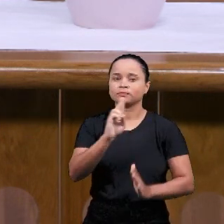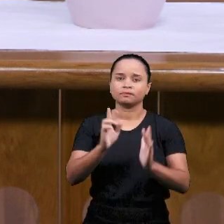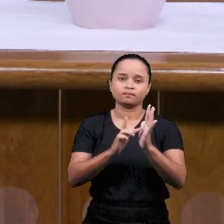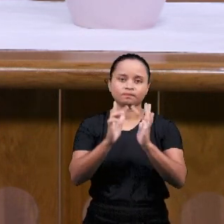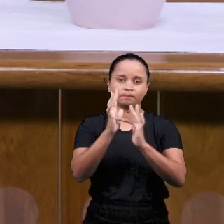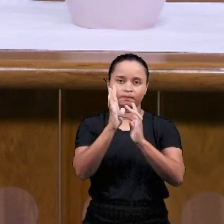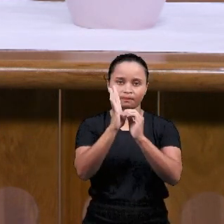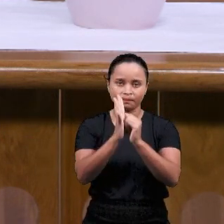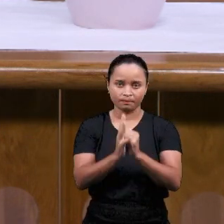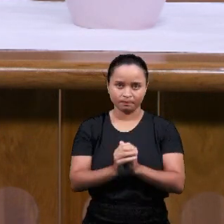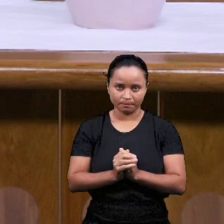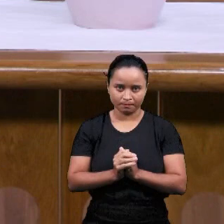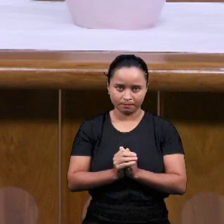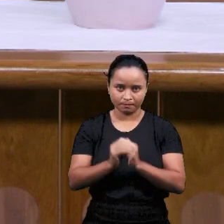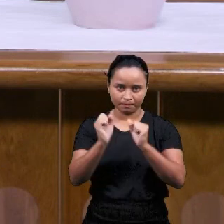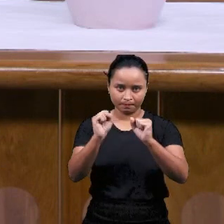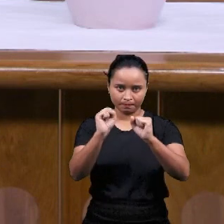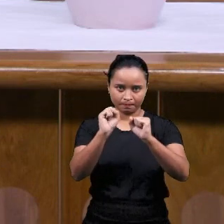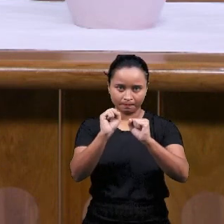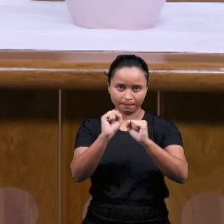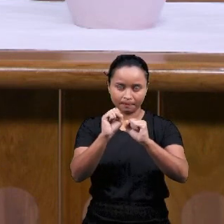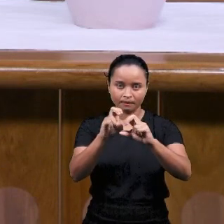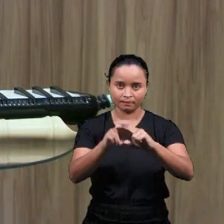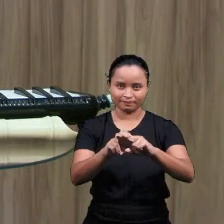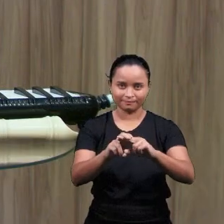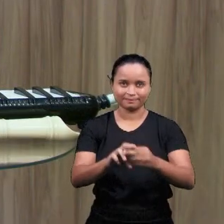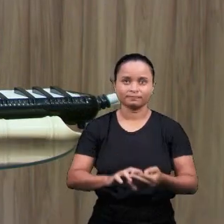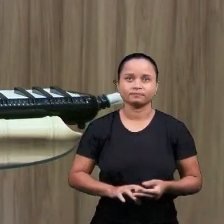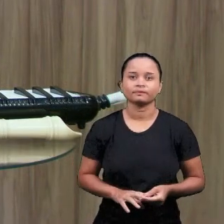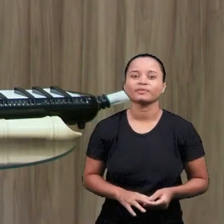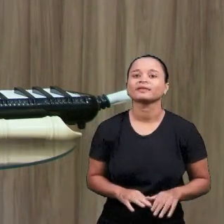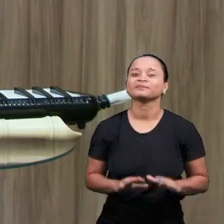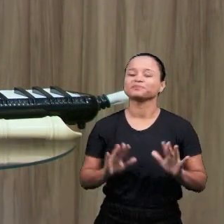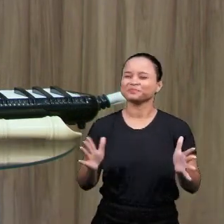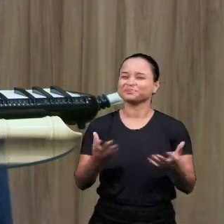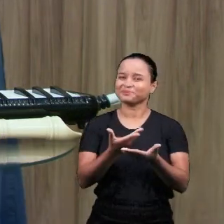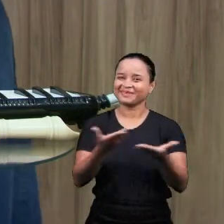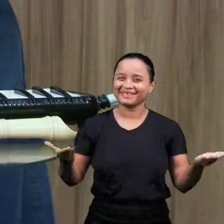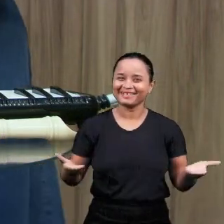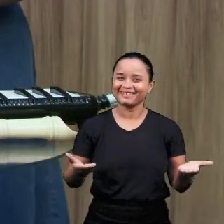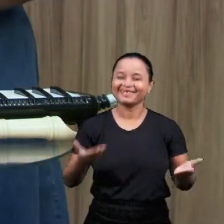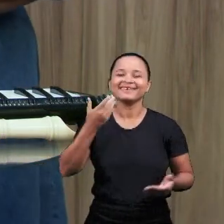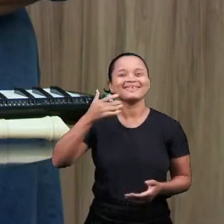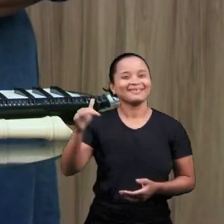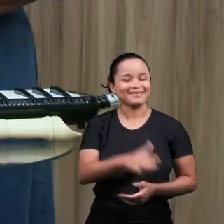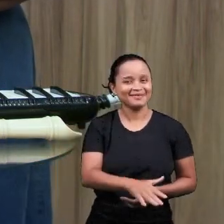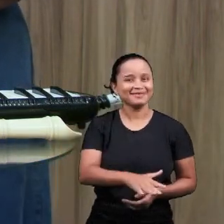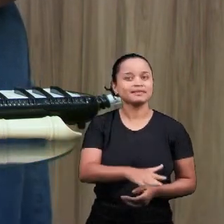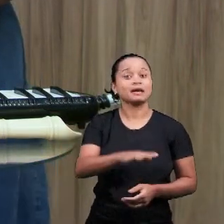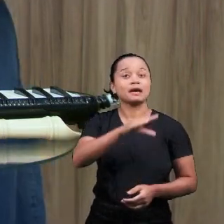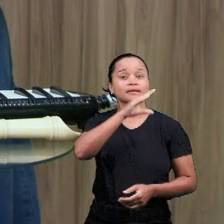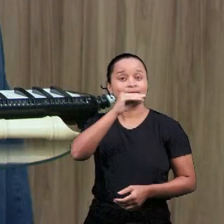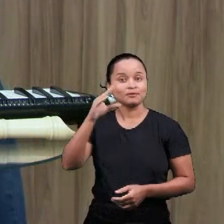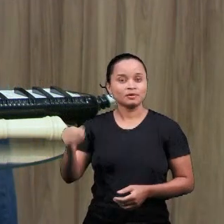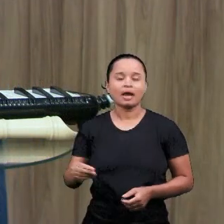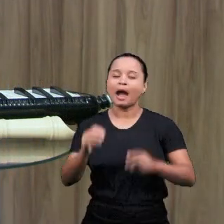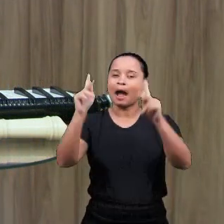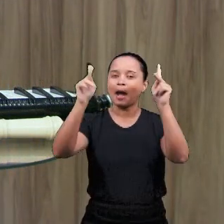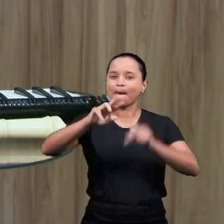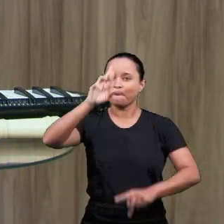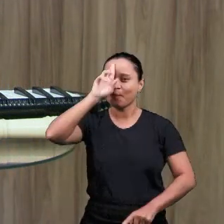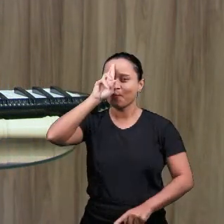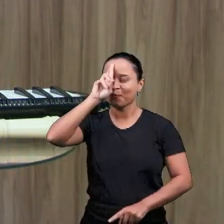Seigneur Jésus. Amen. Gloire à Dieu. Amen, mes frères. Bonjour, les enfants intermédiaires et adolescents. La paix du Seigneur à